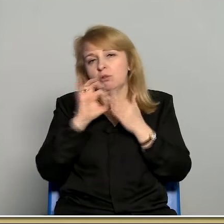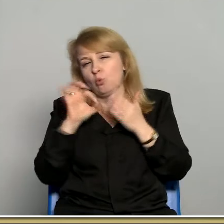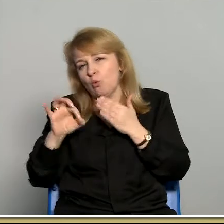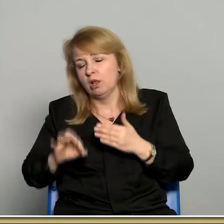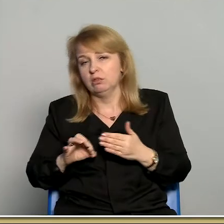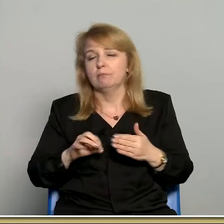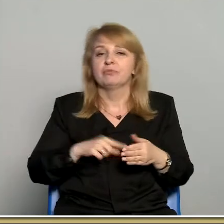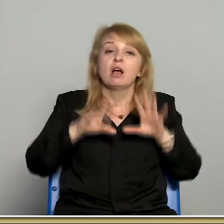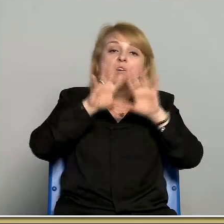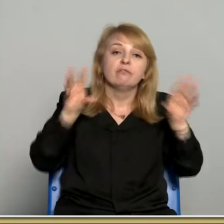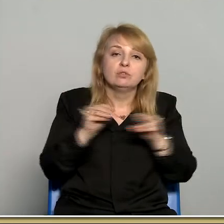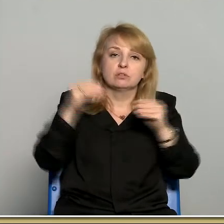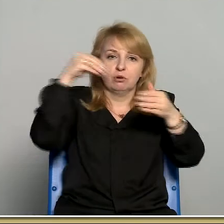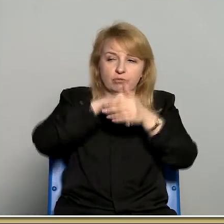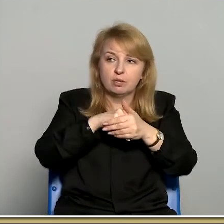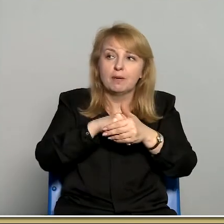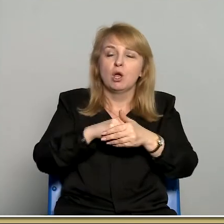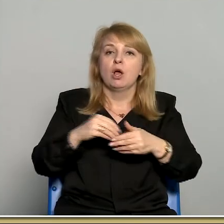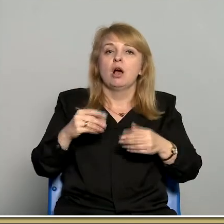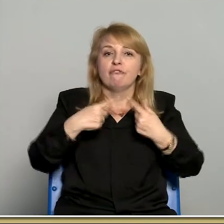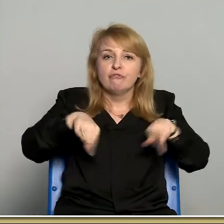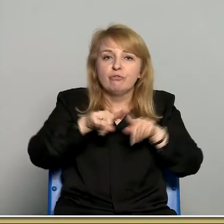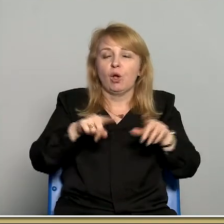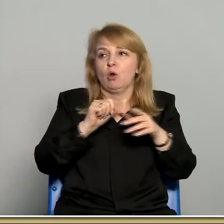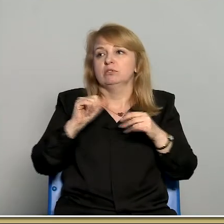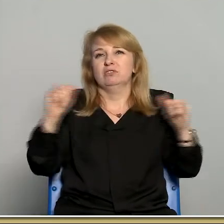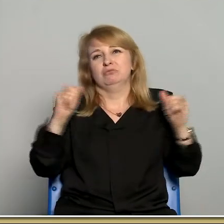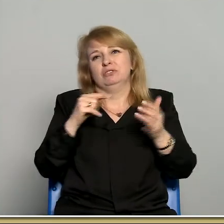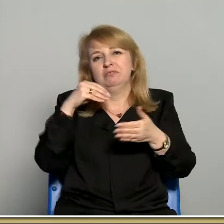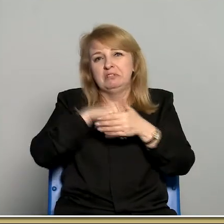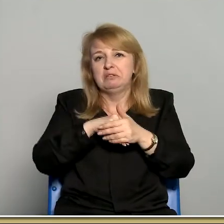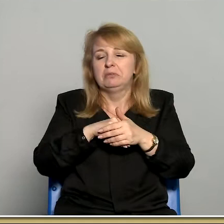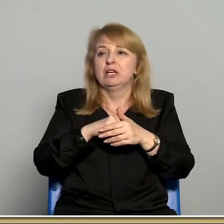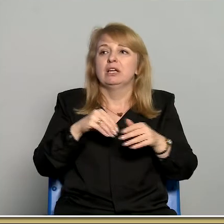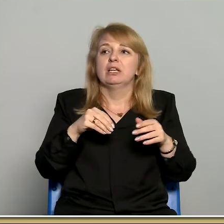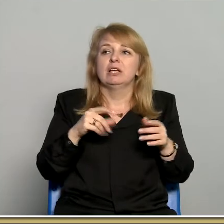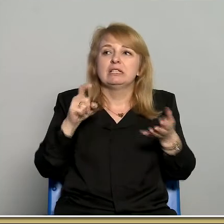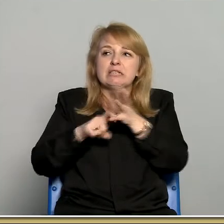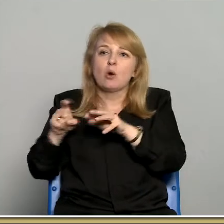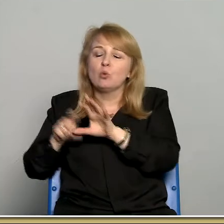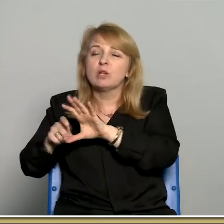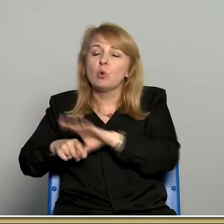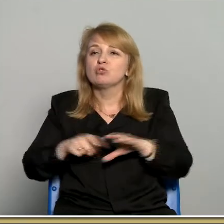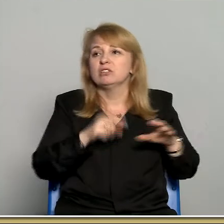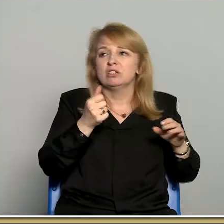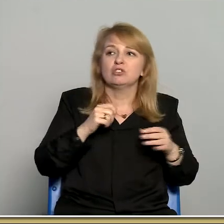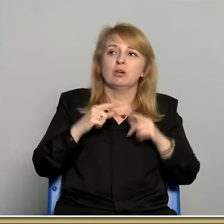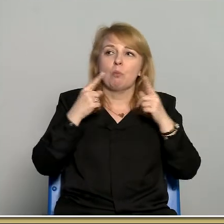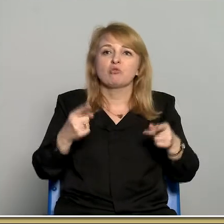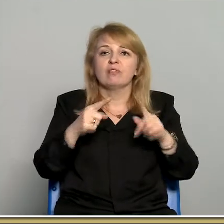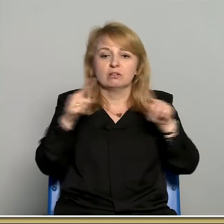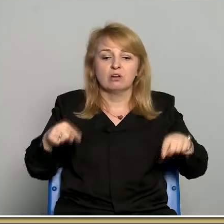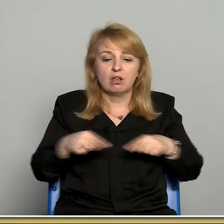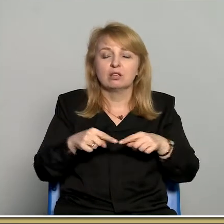wszystko włącznie ze studiami wykonalności, biznesplanami, załącznikami w postaci oświadczeń, przechodzimy raczej